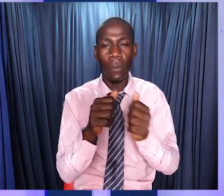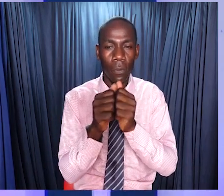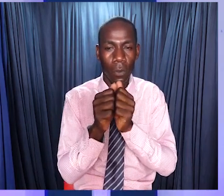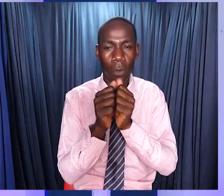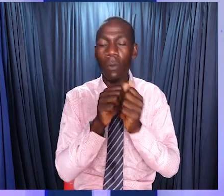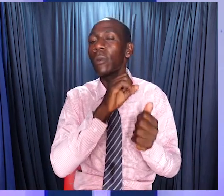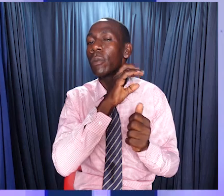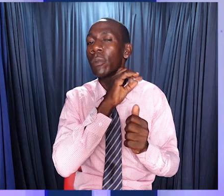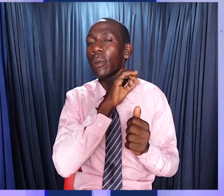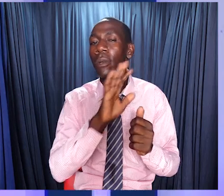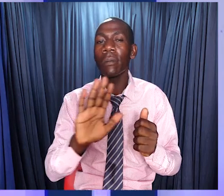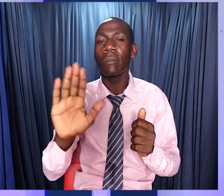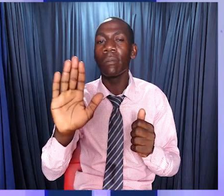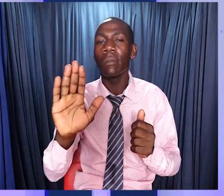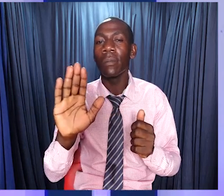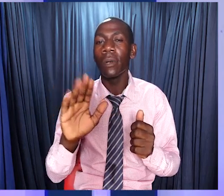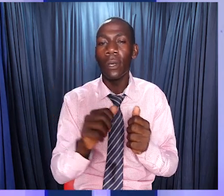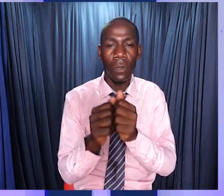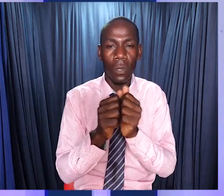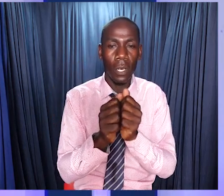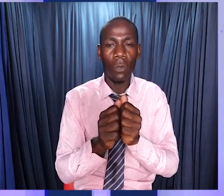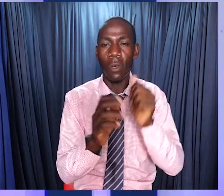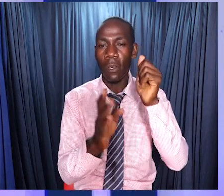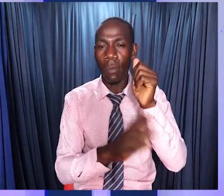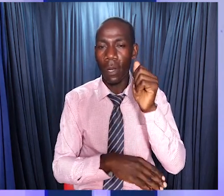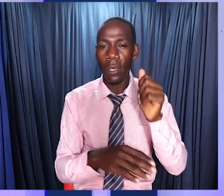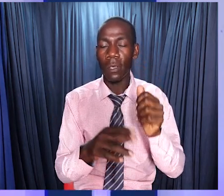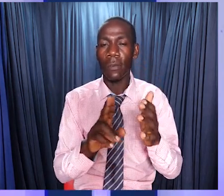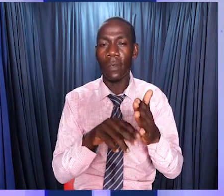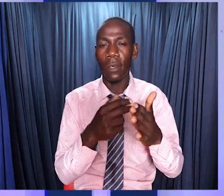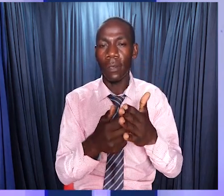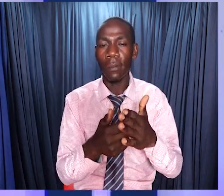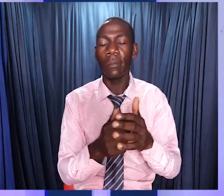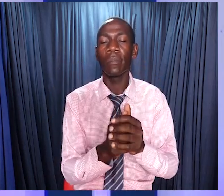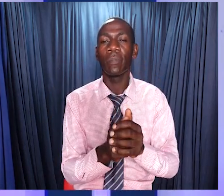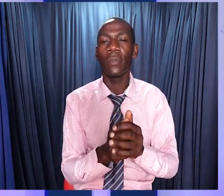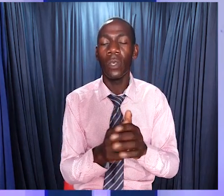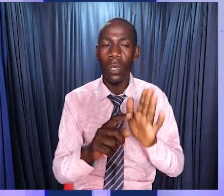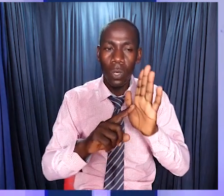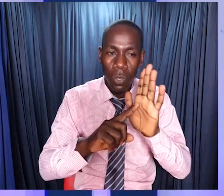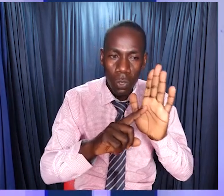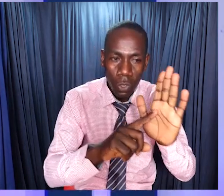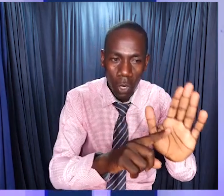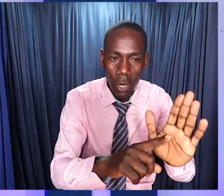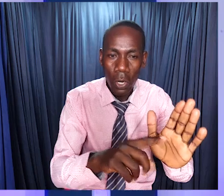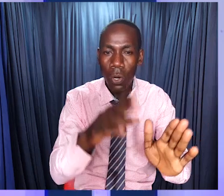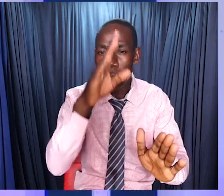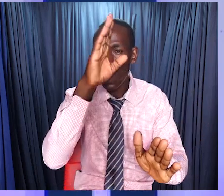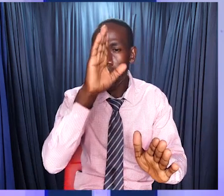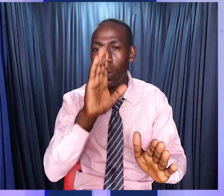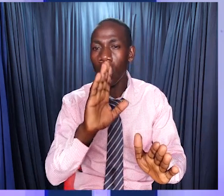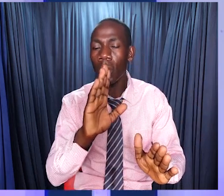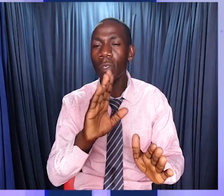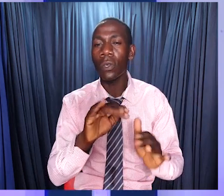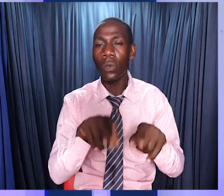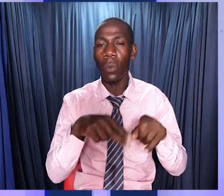na manung'uniko yao. Together with all the murmuring. Pamoja na uasi wao. Together with all the worstness. Kuonyesha lengo la Mungu kwa mwanadamu. The